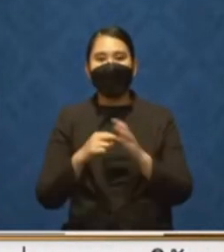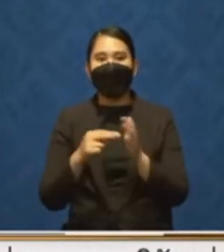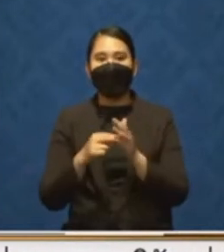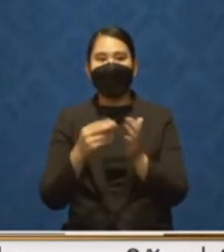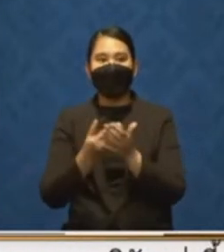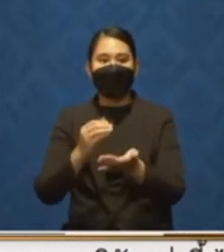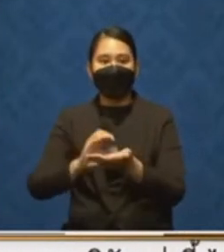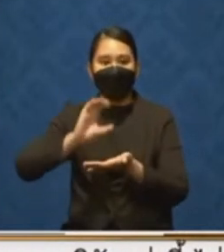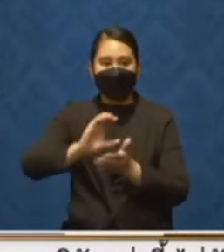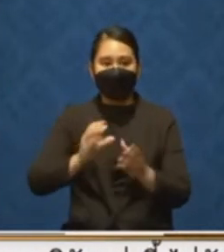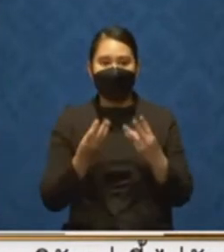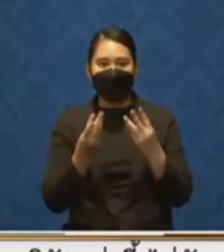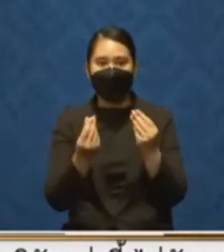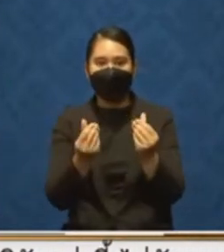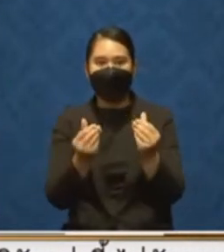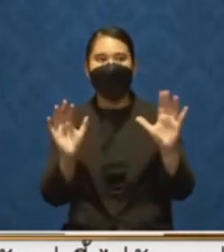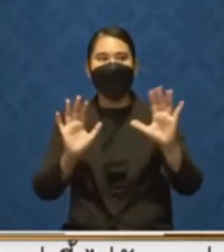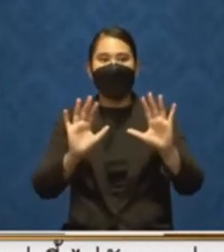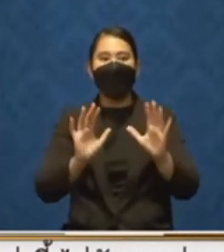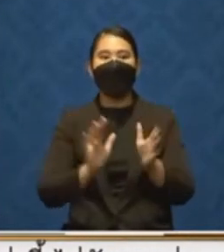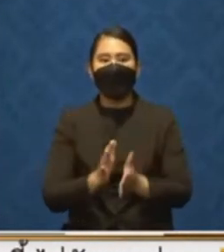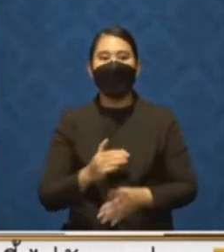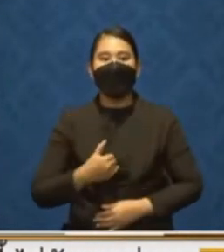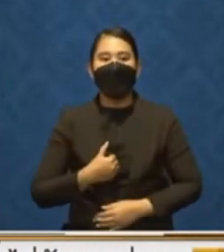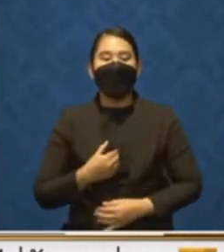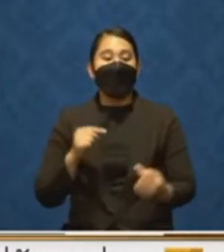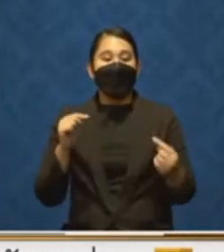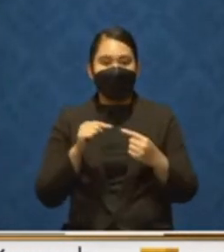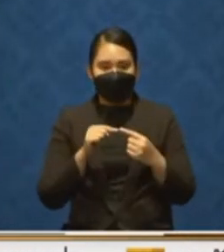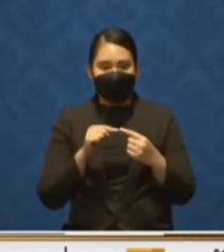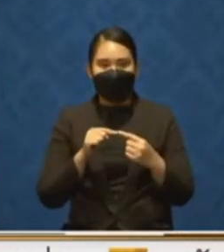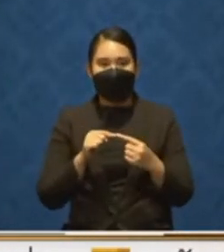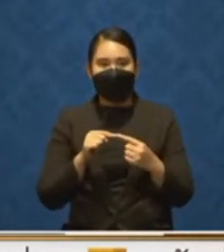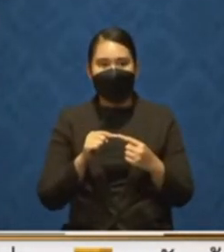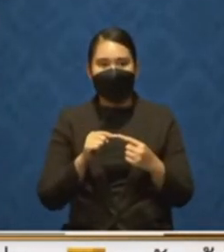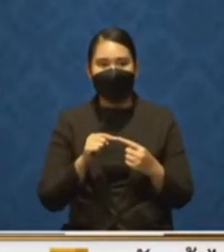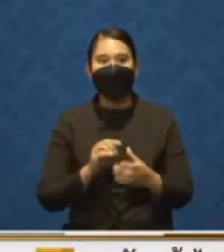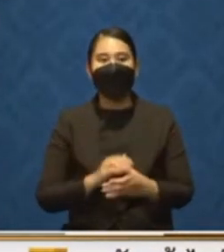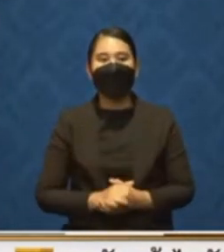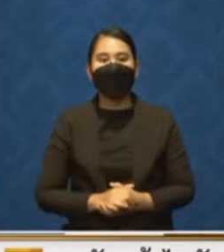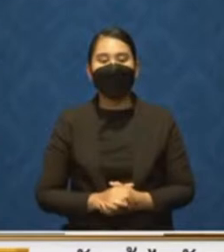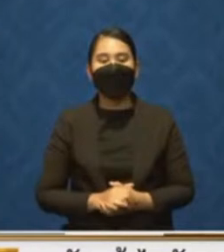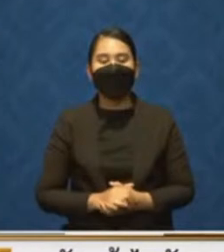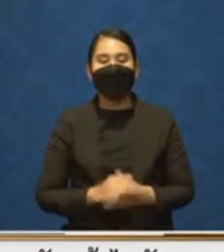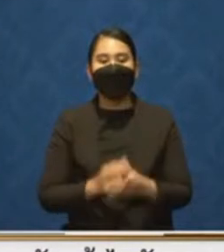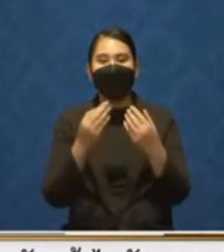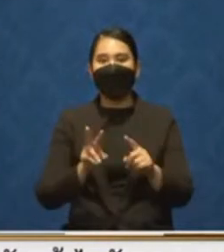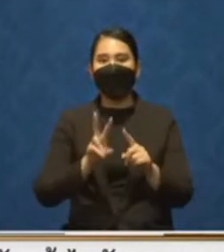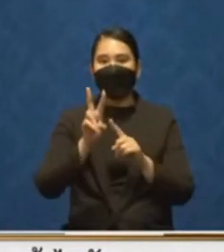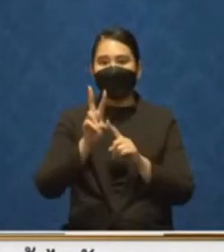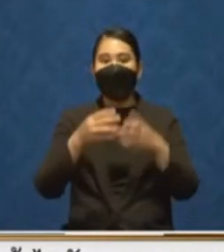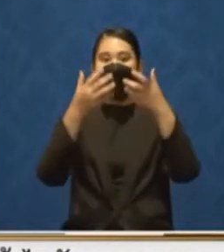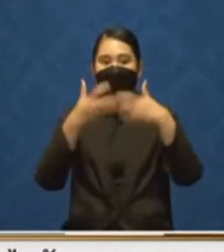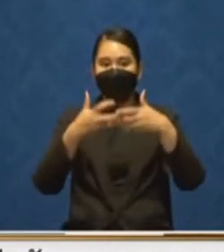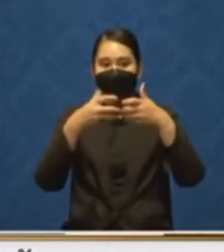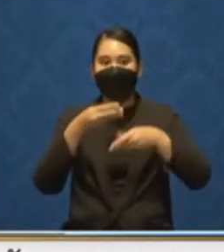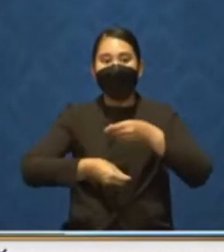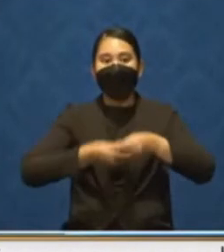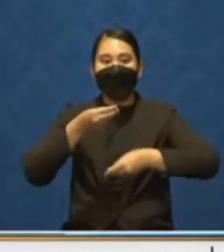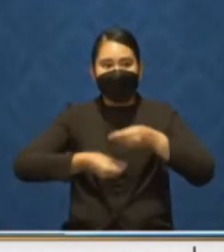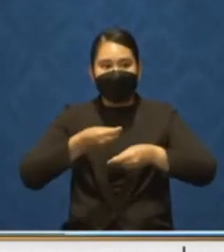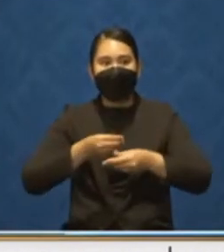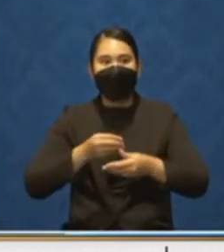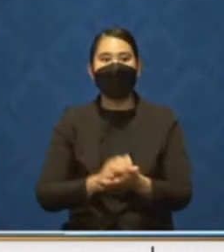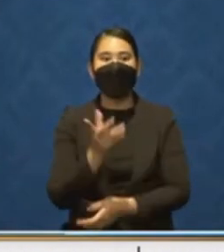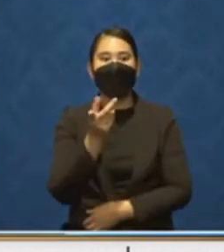ลด์ไปยังไม่ใช่แบบนั้นอันนี้เขาจ่ายตรงตรงคนที่ 2ลูกจะกลับด้านข้างหนูจะอยู่กับการรถเป็นบ้านการคาร์บอน